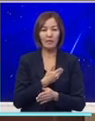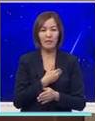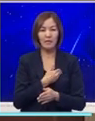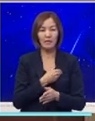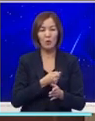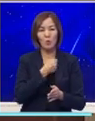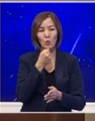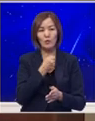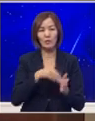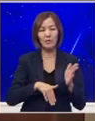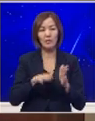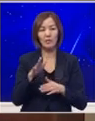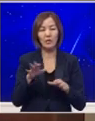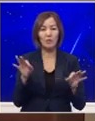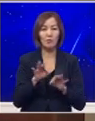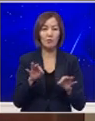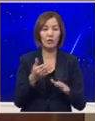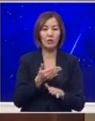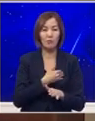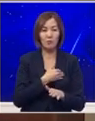қатты ұнайды. Музыкант болып келеді